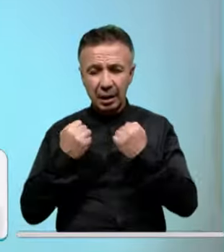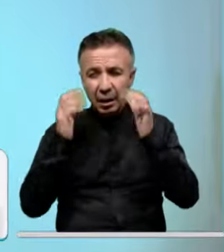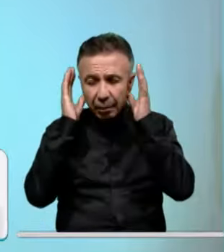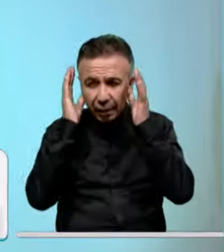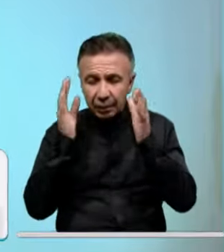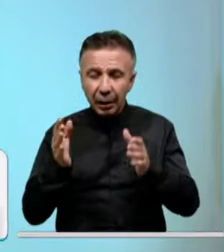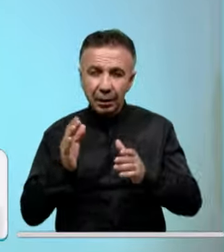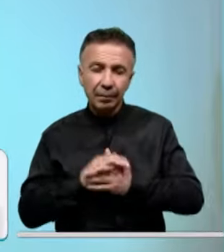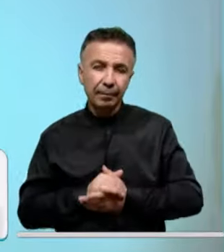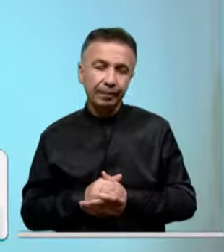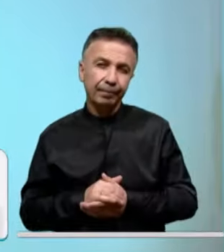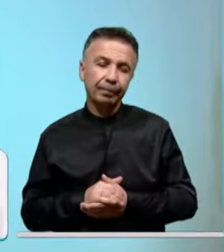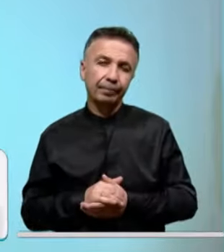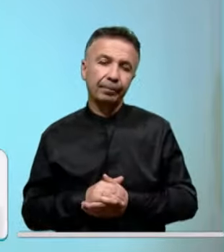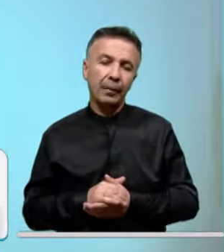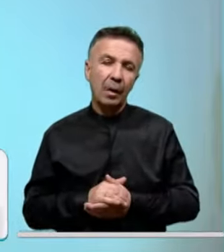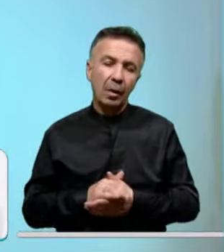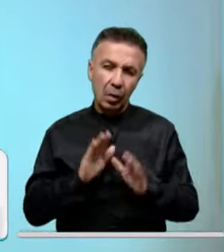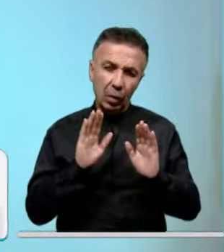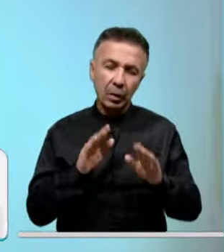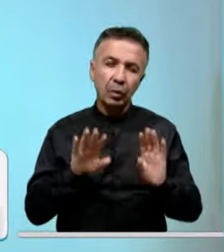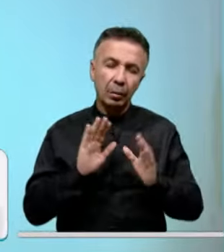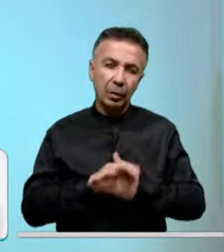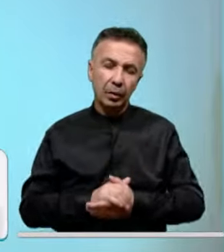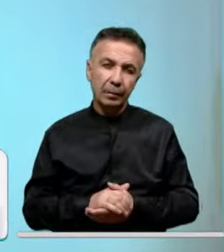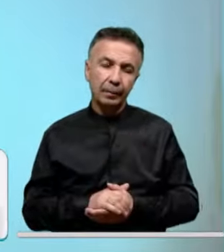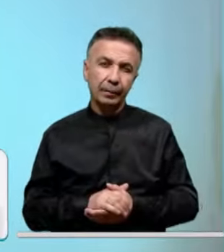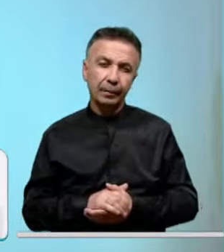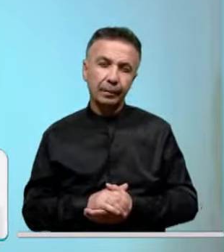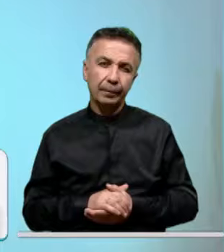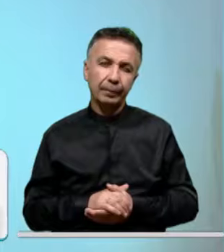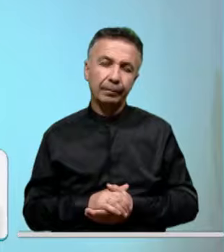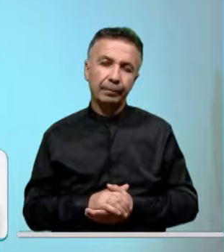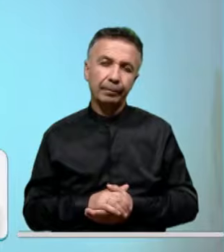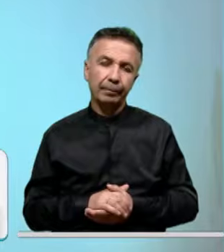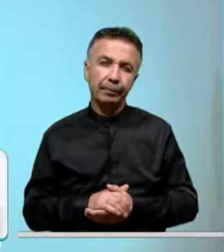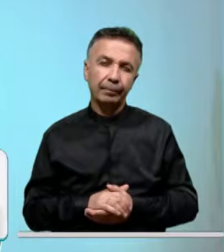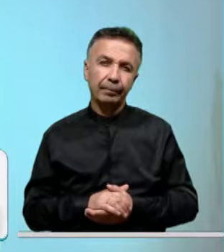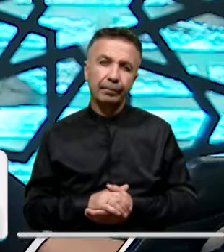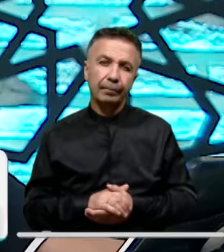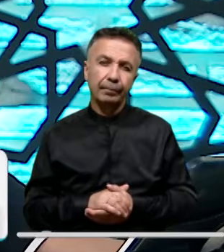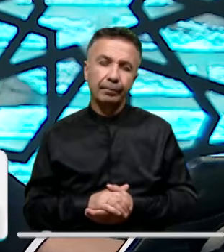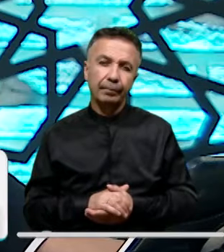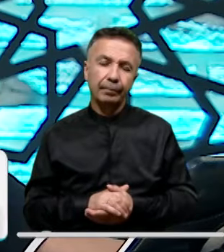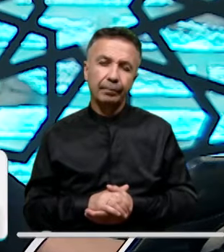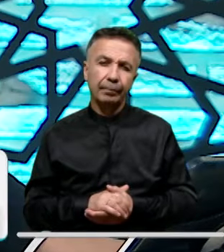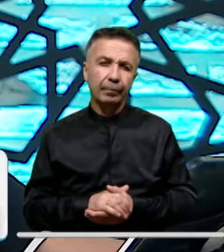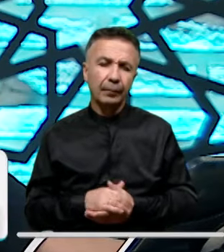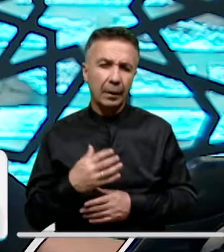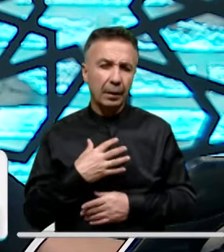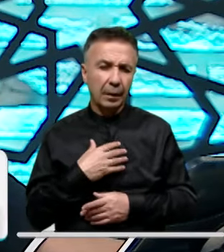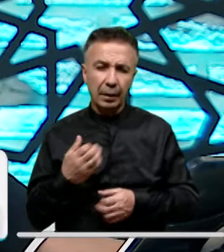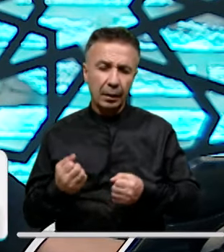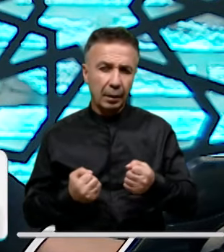gereken belli güzergahlar var. Orada durmaları mümkün değil, onu biliyorum. Durursa şimdi insanlar şunu diyebilir. Ya bunlar kendi